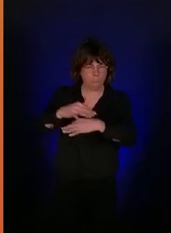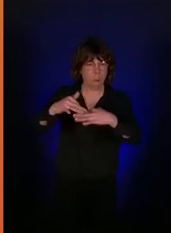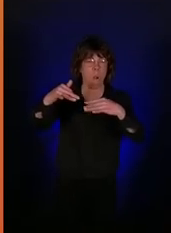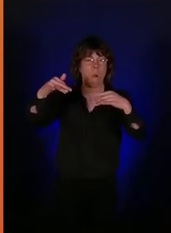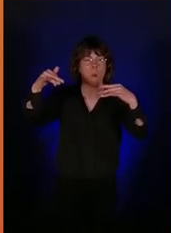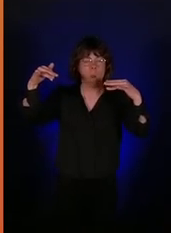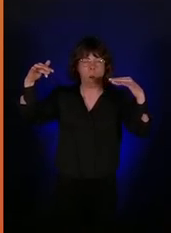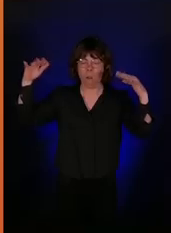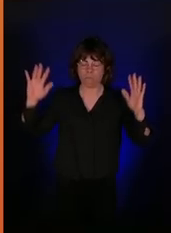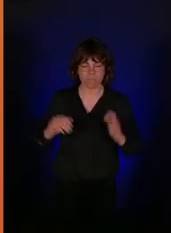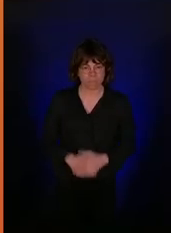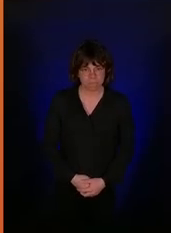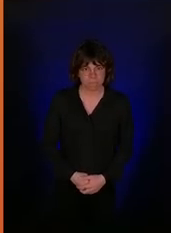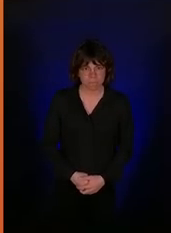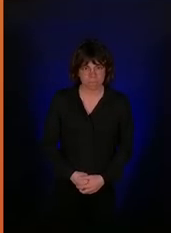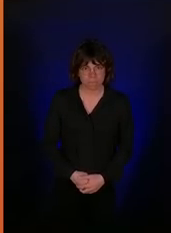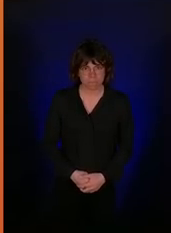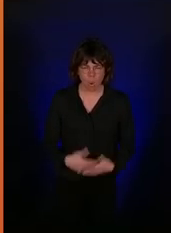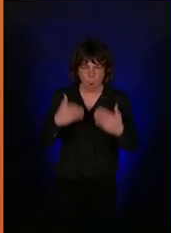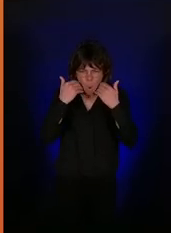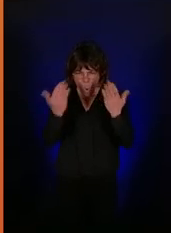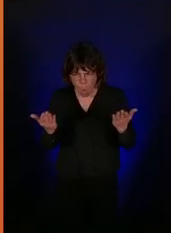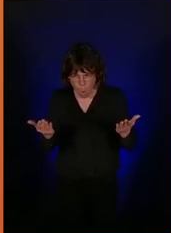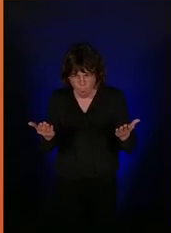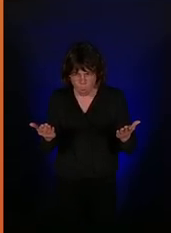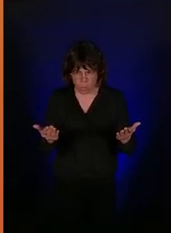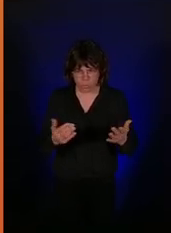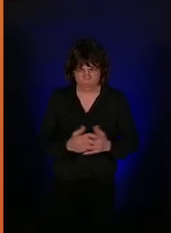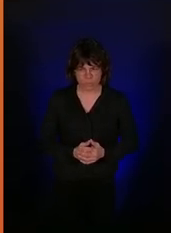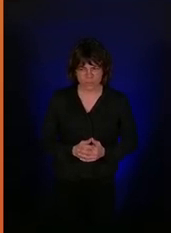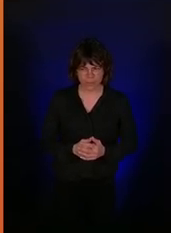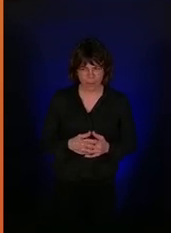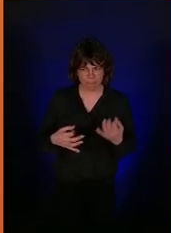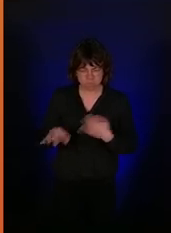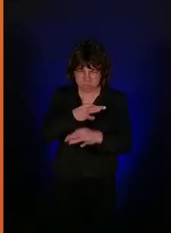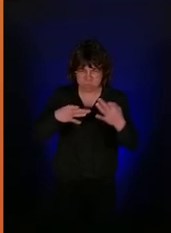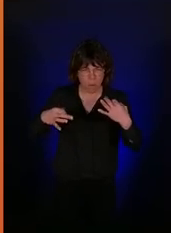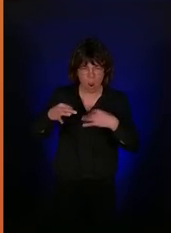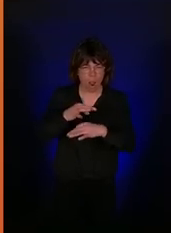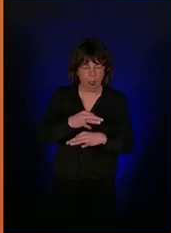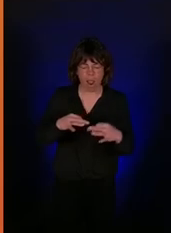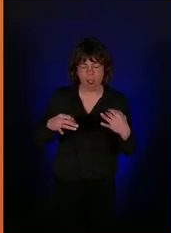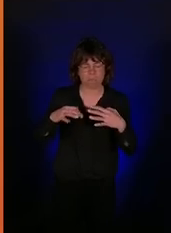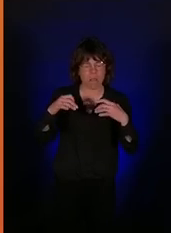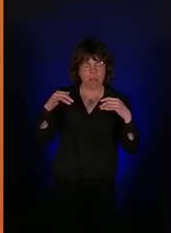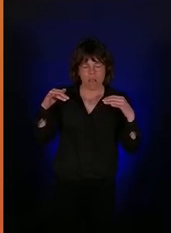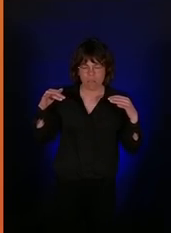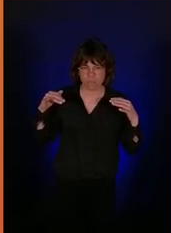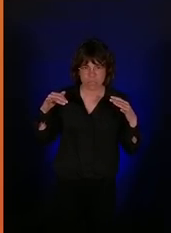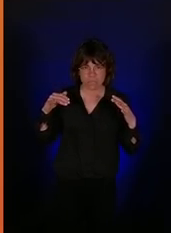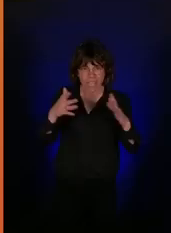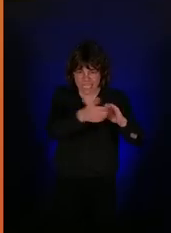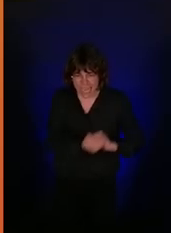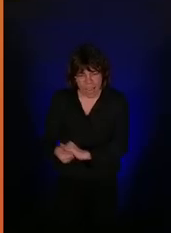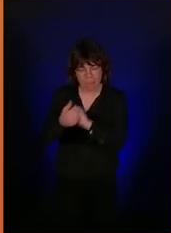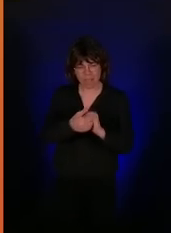les camarades. C'est une honte! Catherine, attends. Chers camarades.